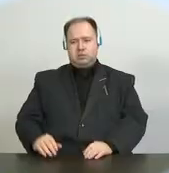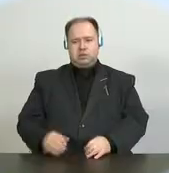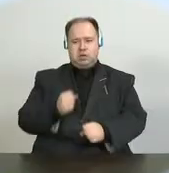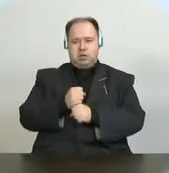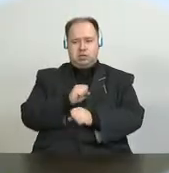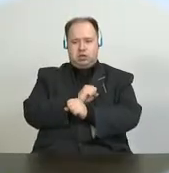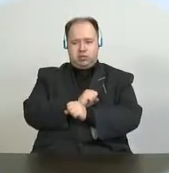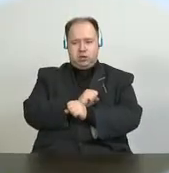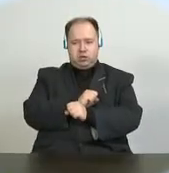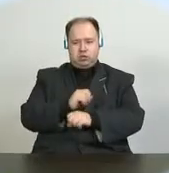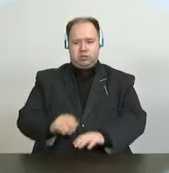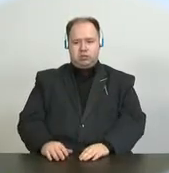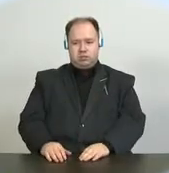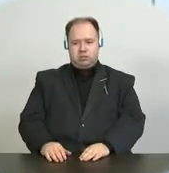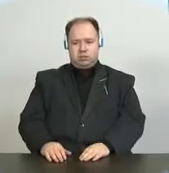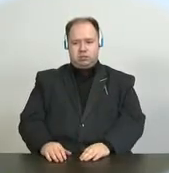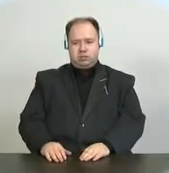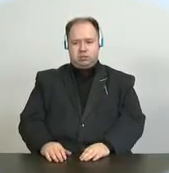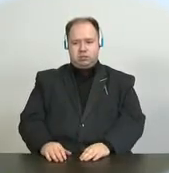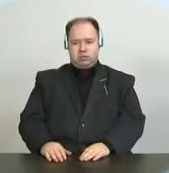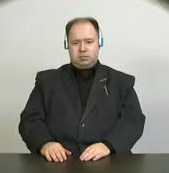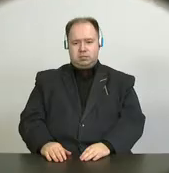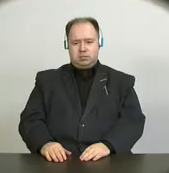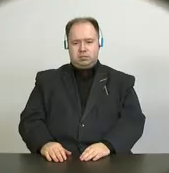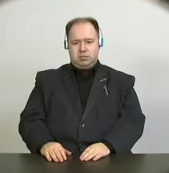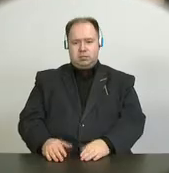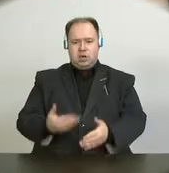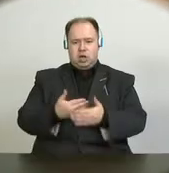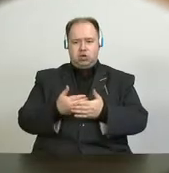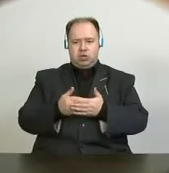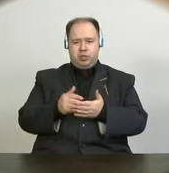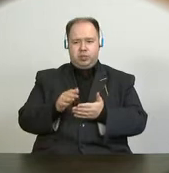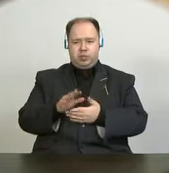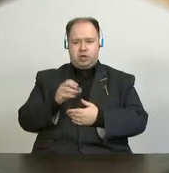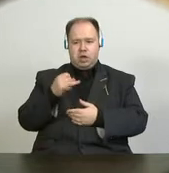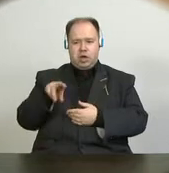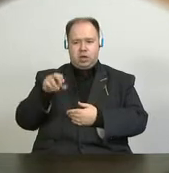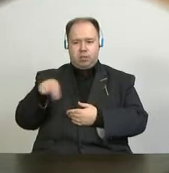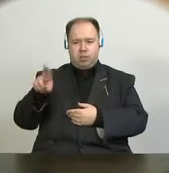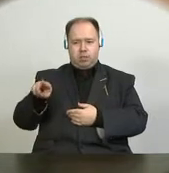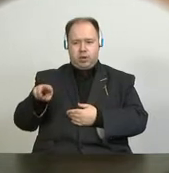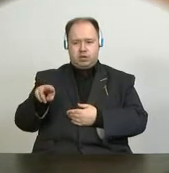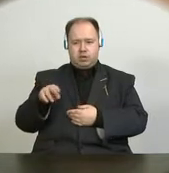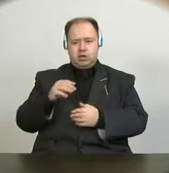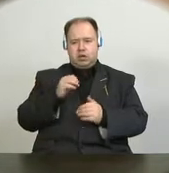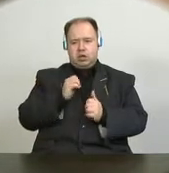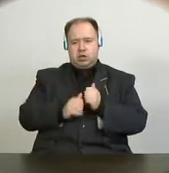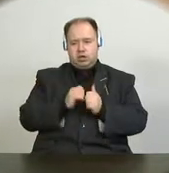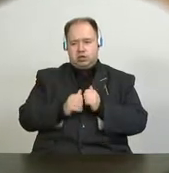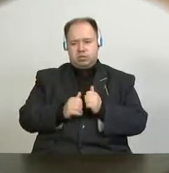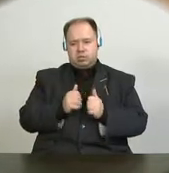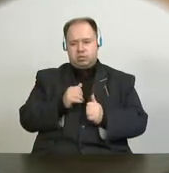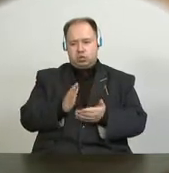потом с лишним вы знаете даже например на айпаде вот я верю своей тоже долго не позволяю